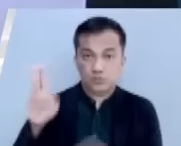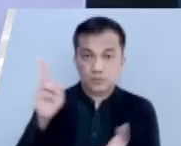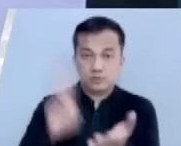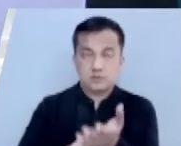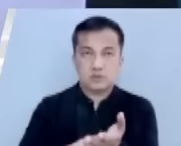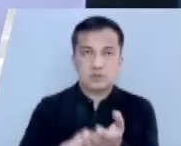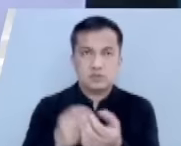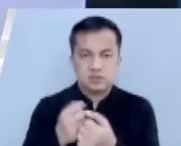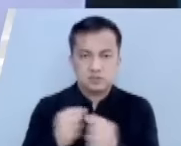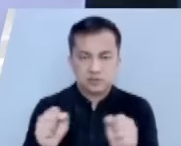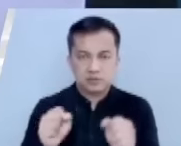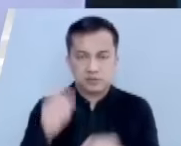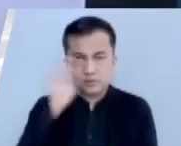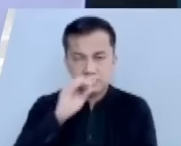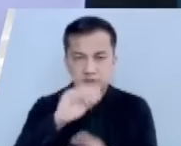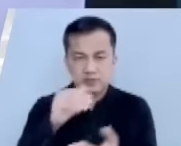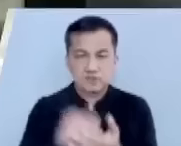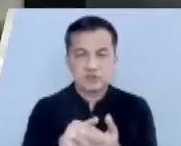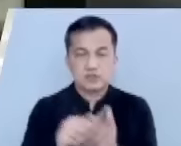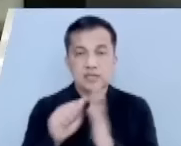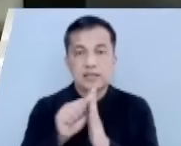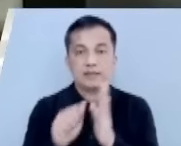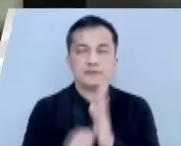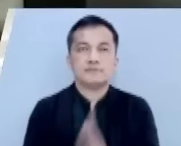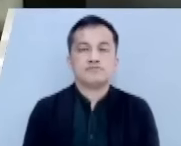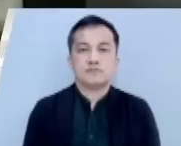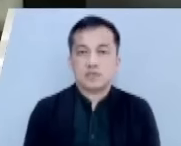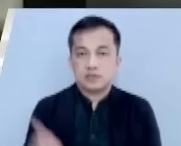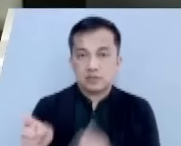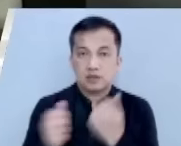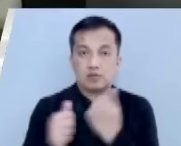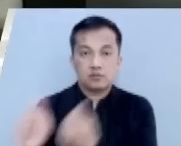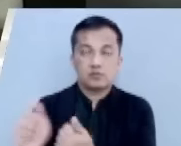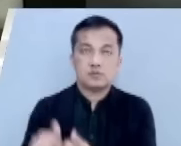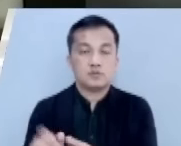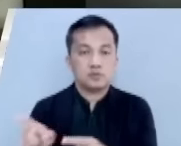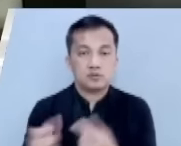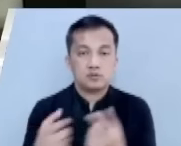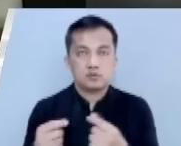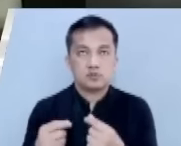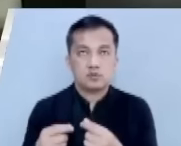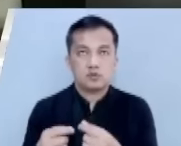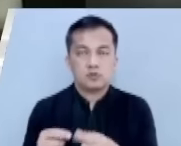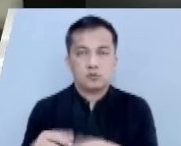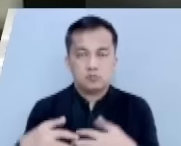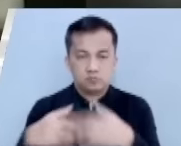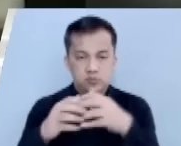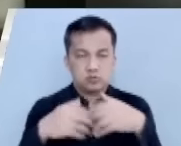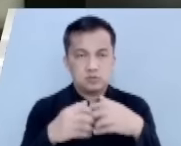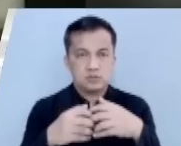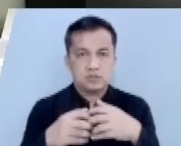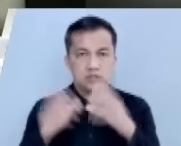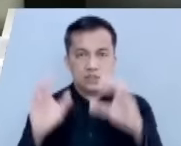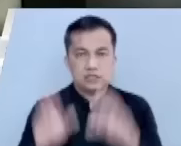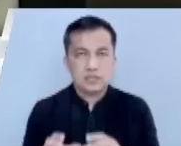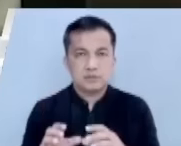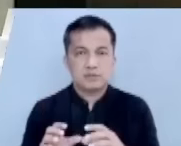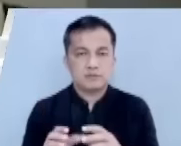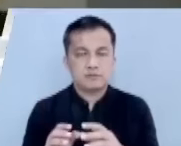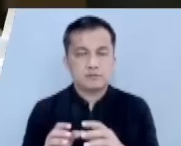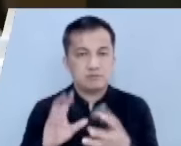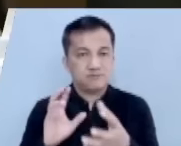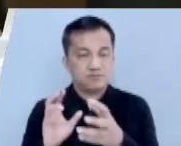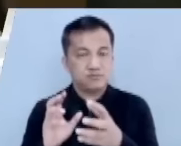Pinoy Centers Act. Alinsunod dito, magtatayo ng fully equipped at climate resilient evacuation centers na kaya